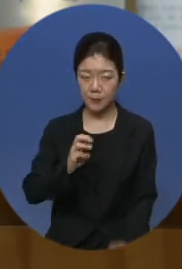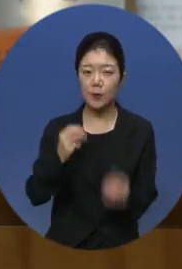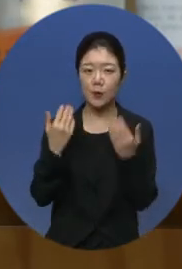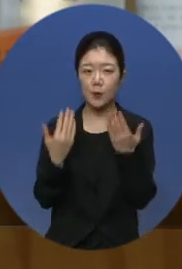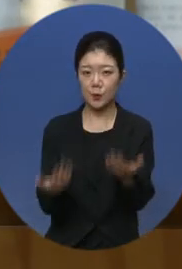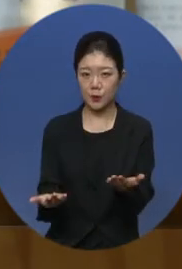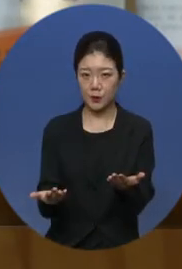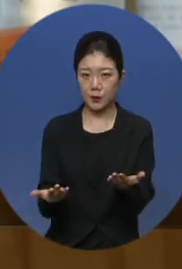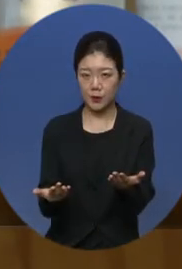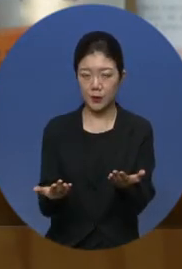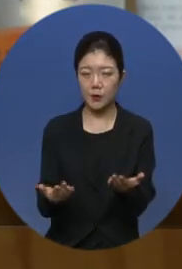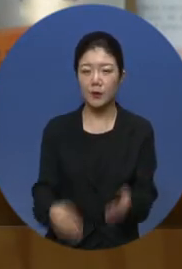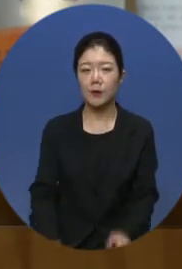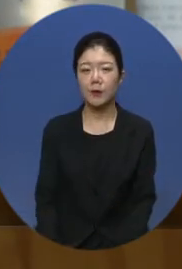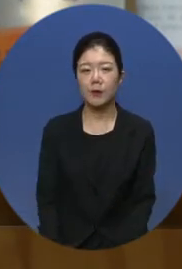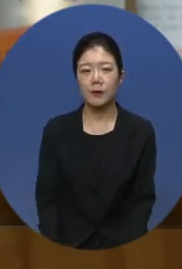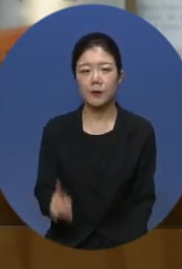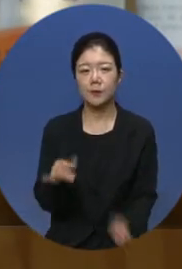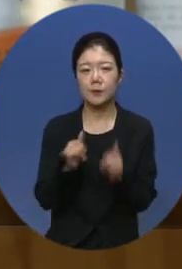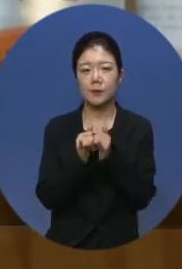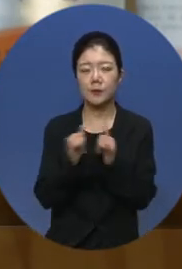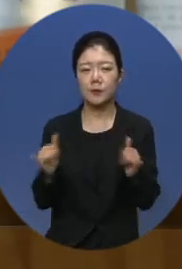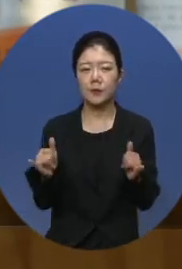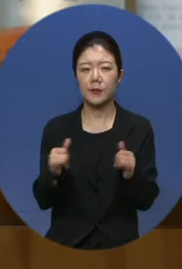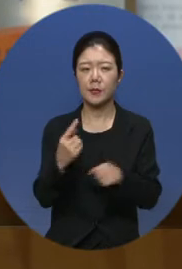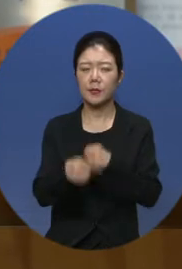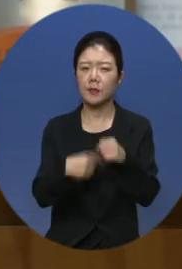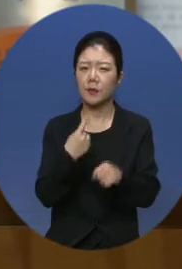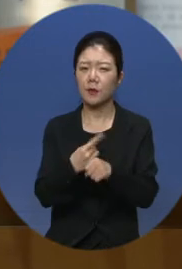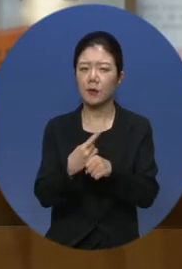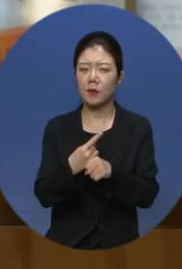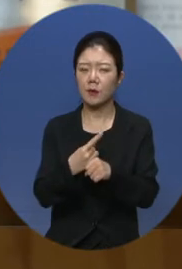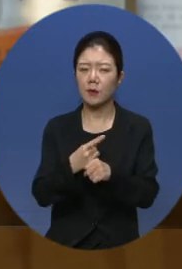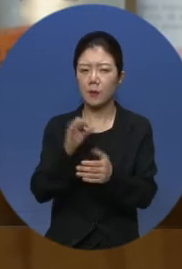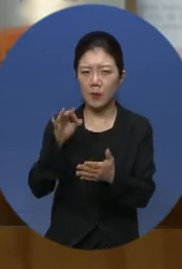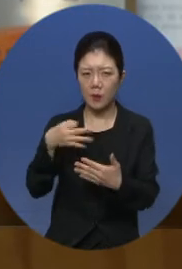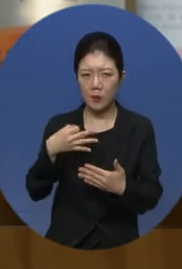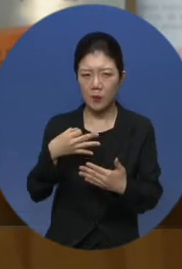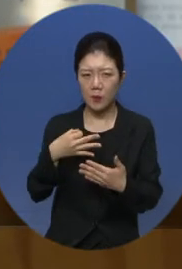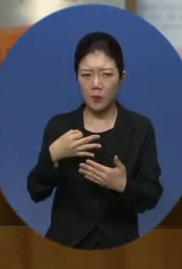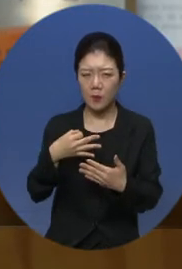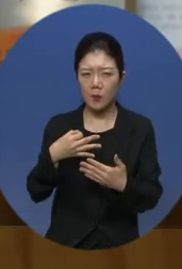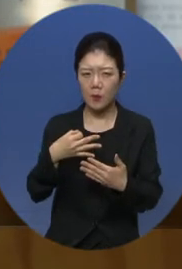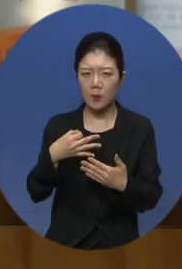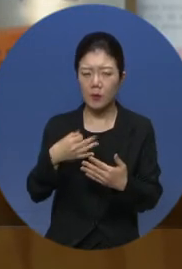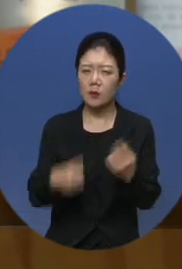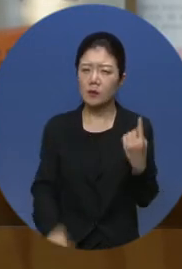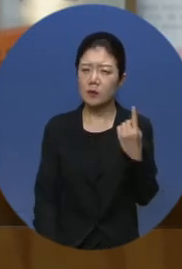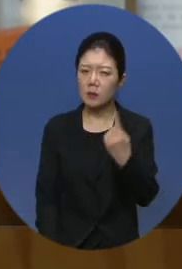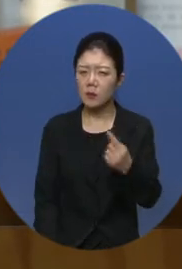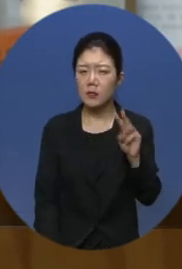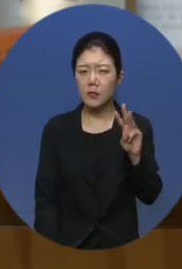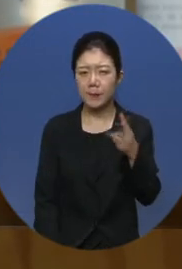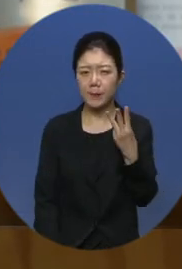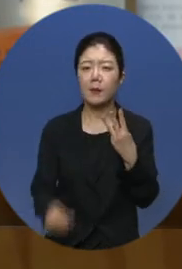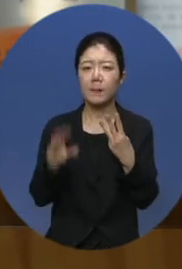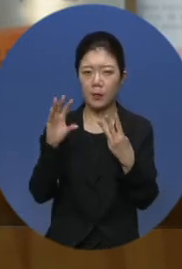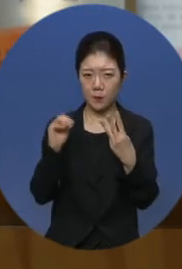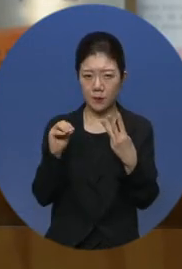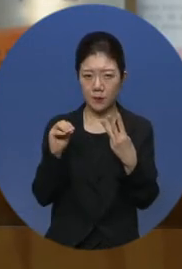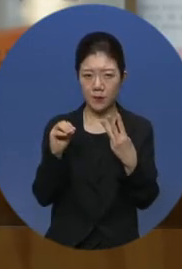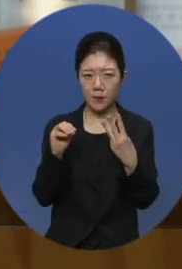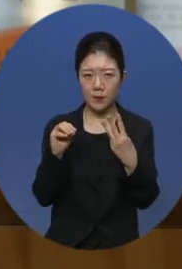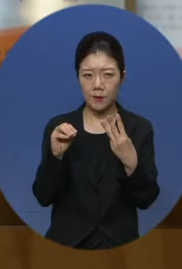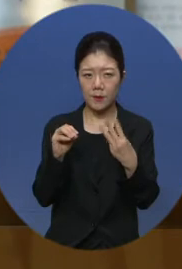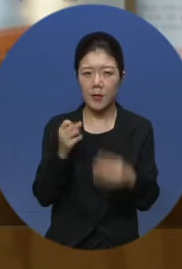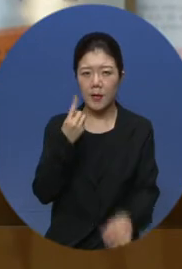쉬게 되는 구조인데요. 그분들이 한 1년에 받는 연봉이 한 1300만 원 정도 됩니다.